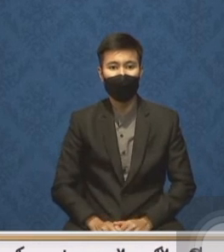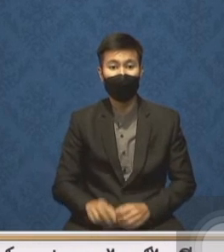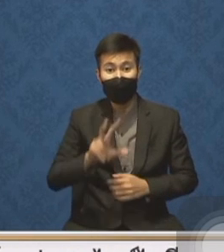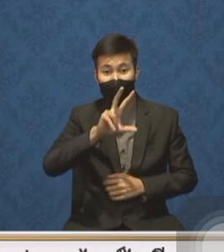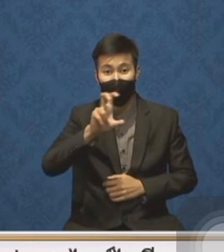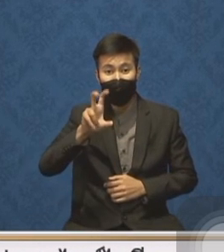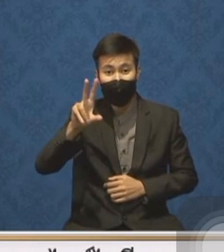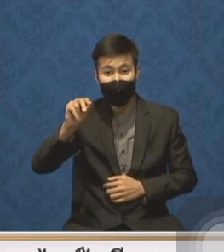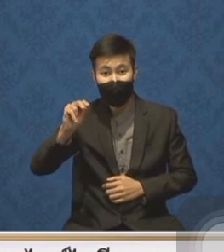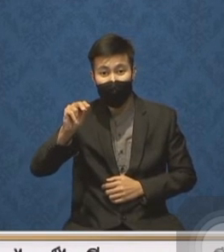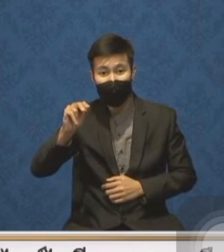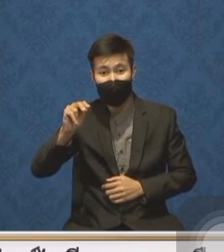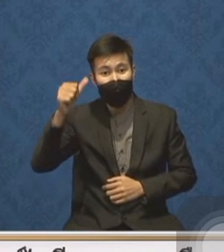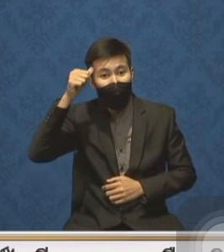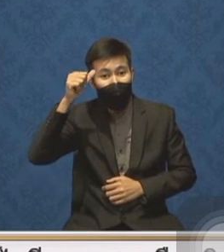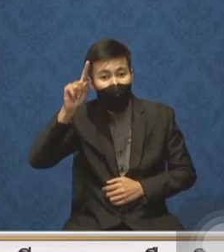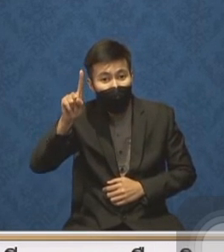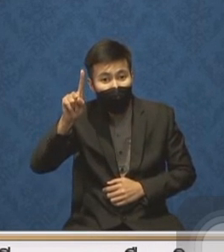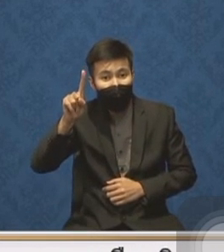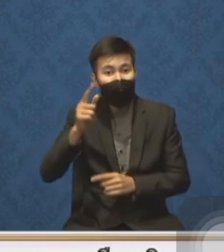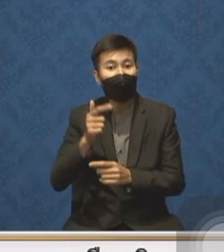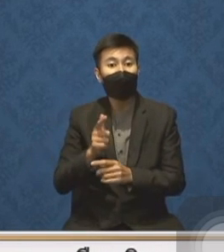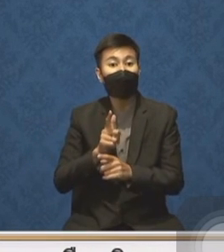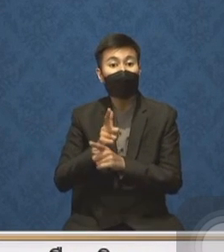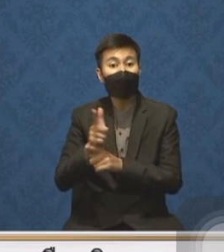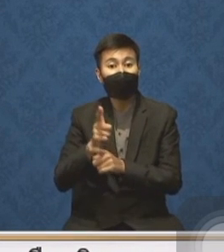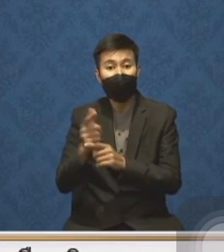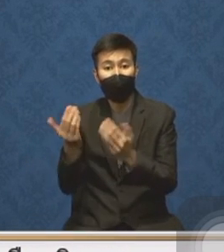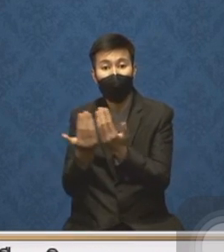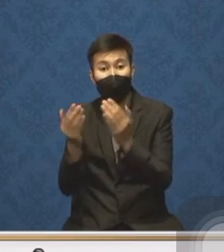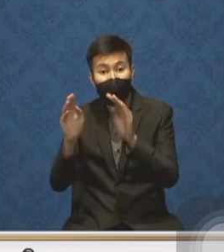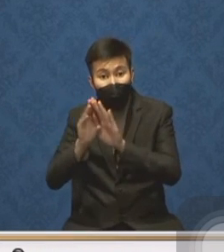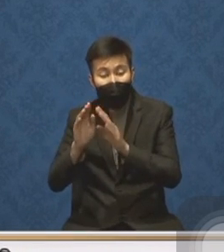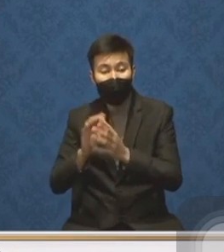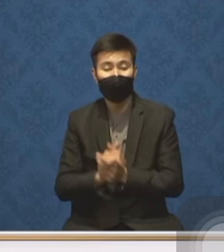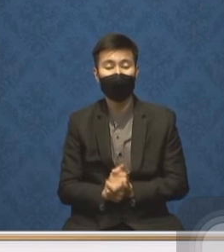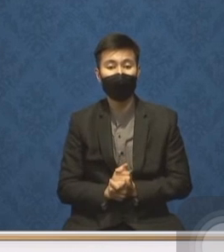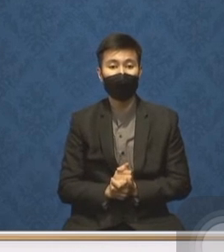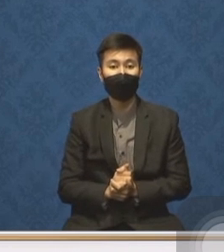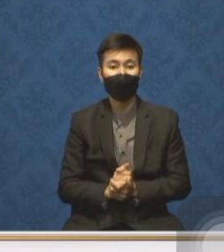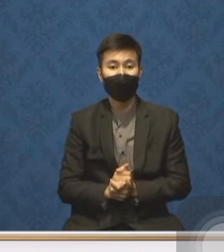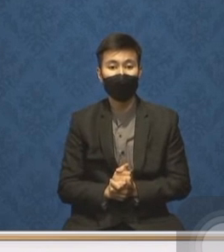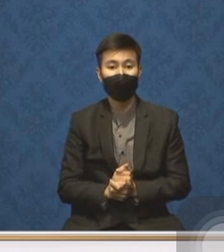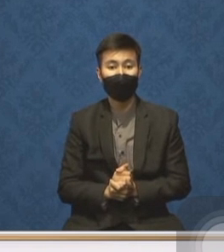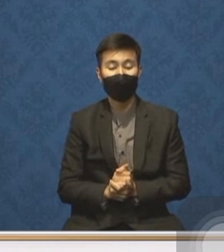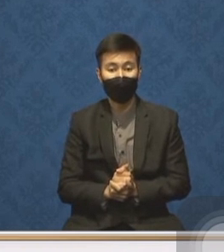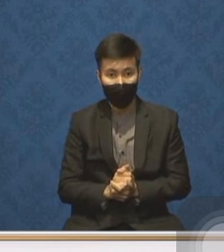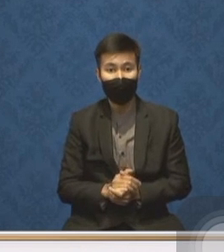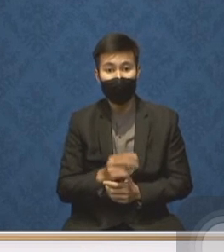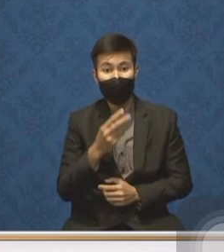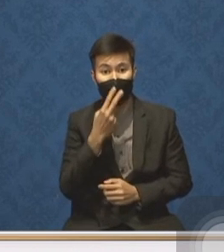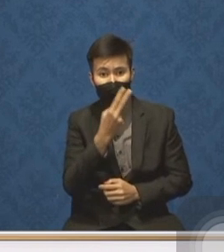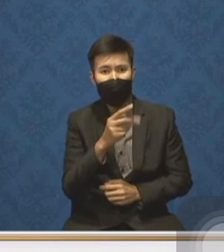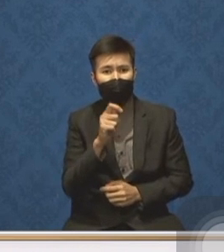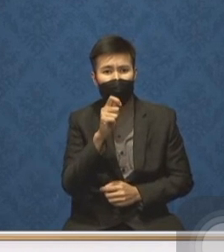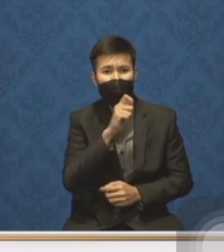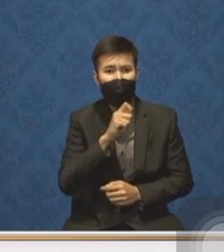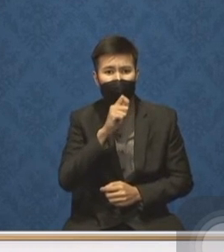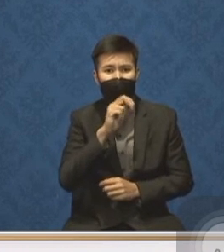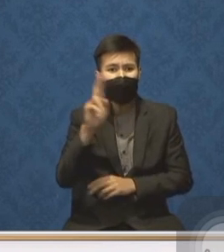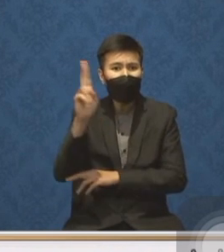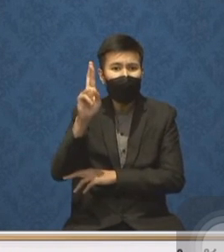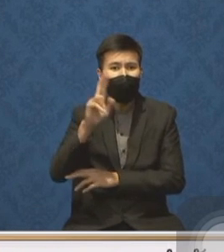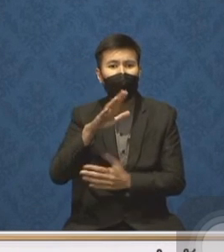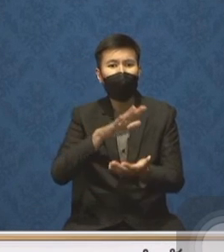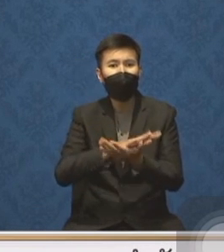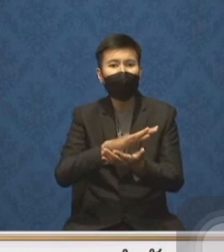บาทต่อวันไปเลี้ยงทั้งครอบครัวครับถ้าไปเทียบกับงบอาหารกลางวันของเด็กนักเรียนครับผมจำได้ครับถึงผม